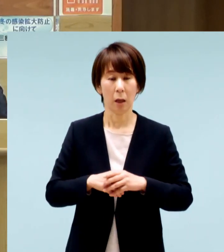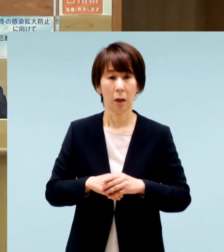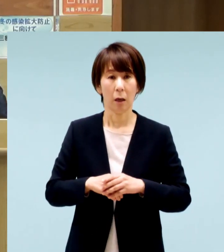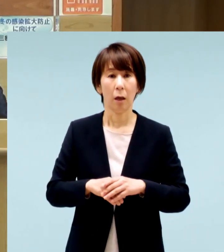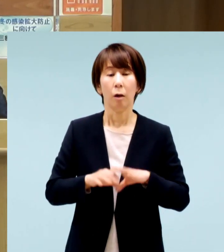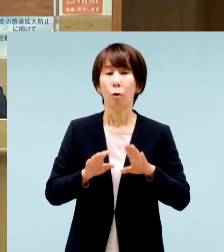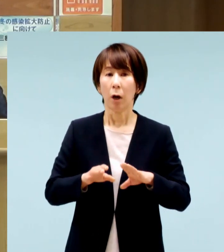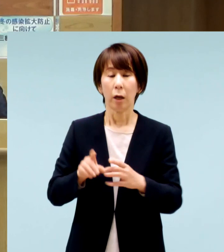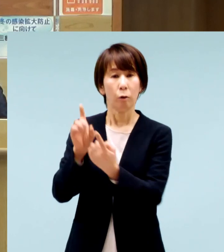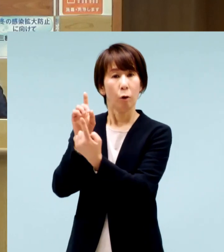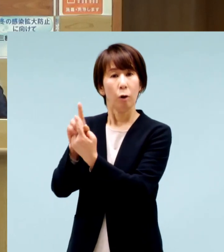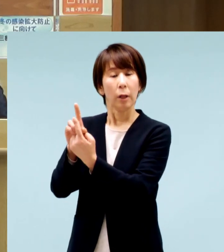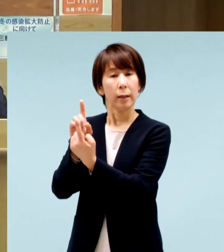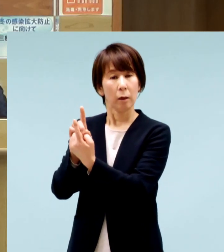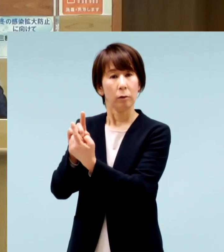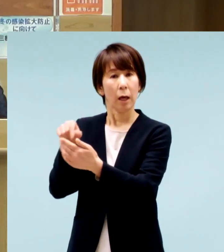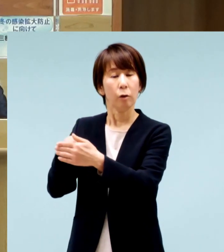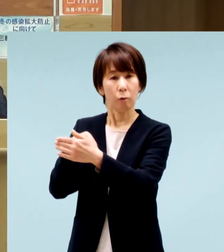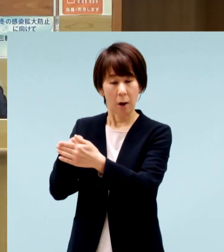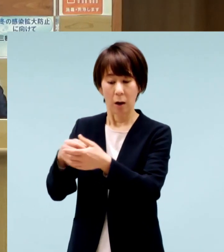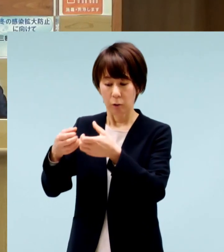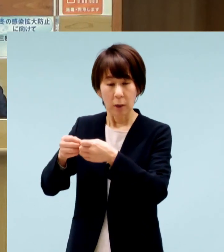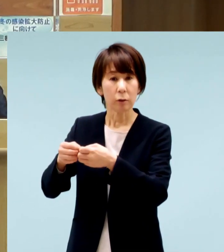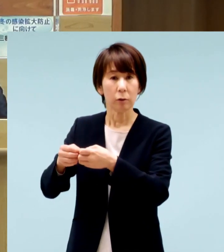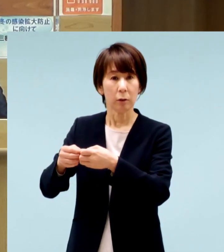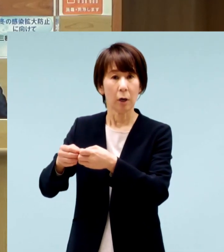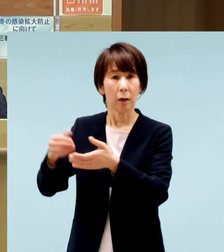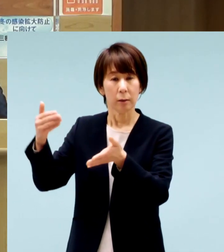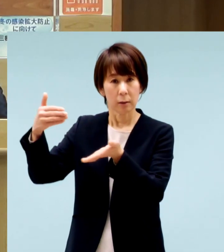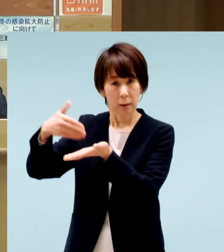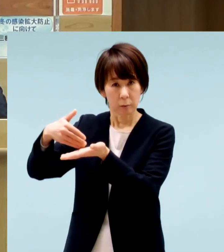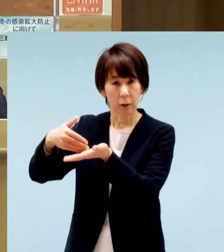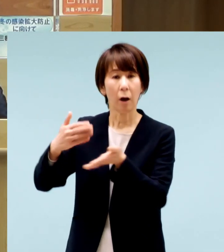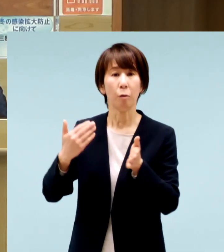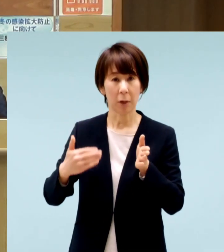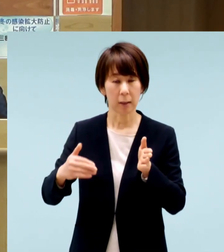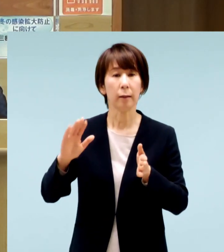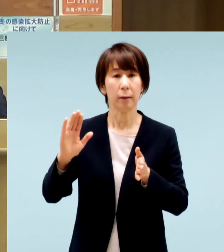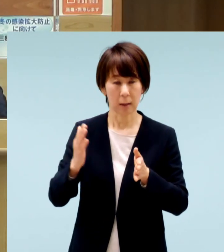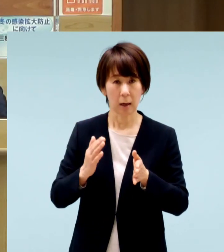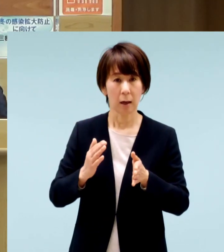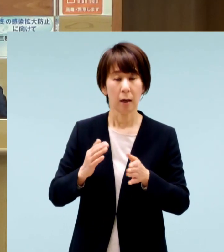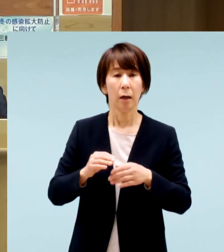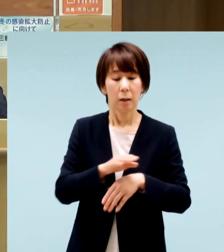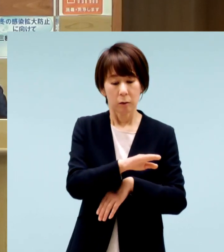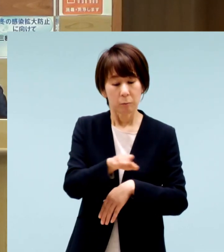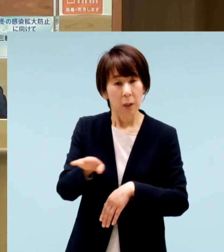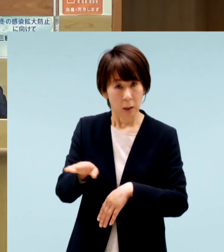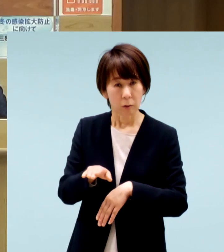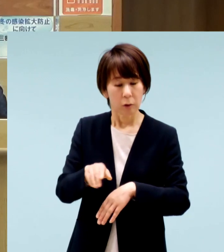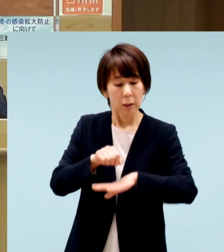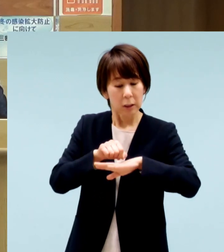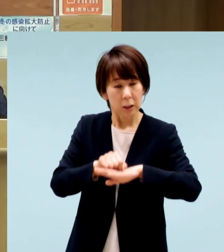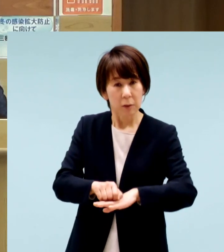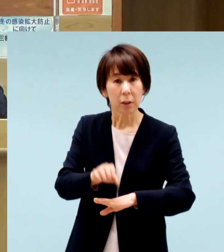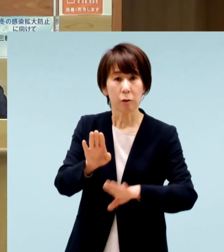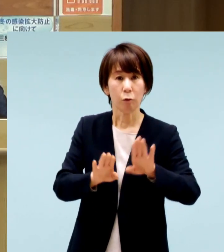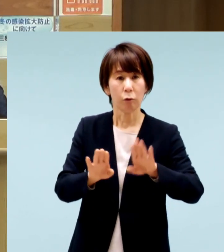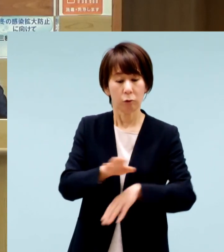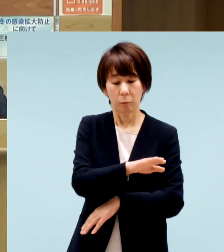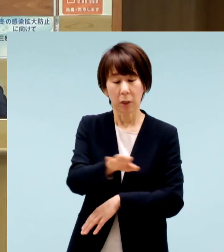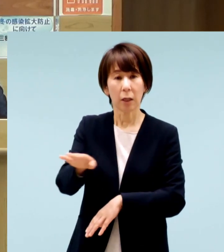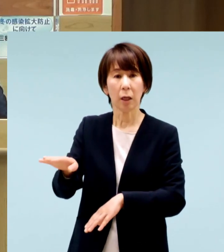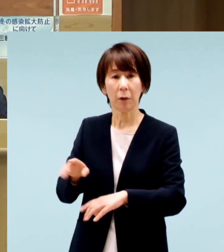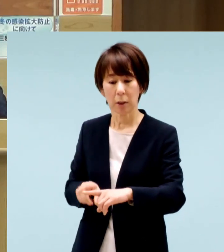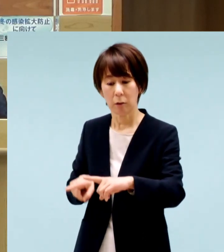詳細に示されてませんけども、そういった厳しい皆さんにまずはしっかり寄り添っていくこと、そ